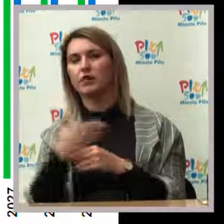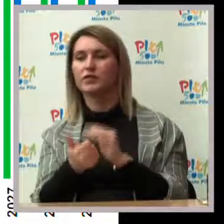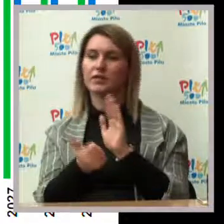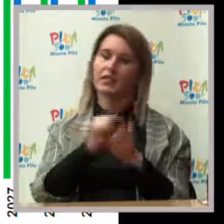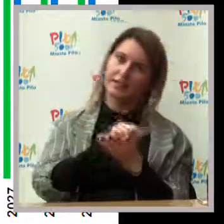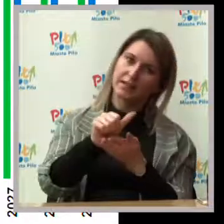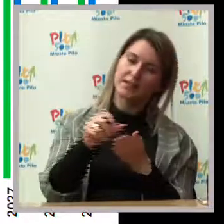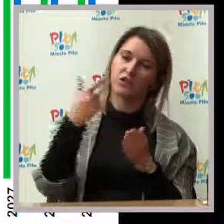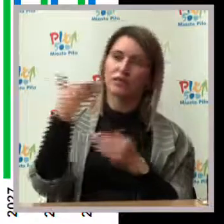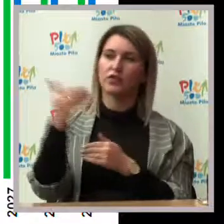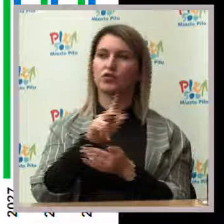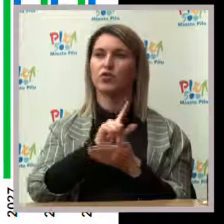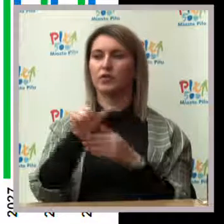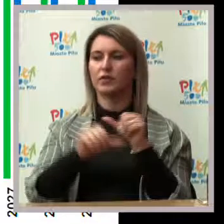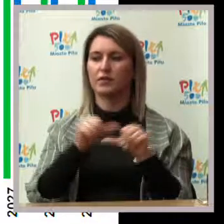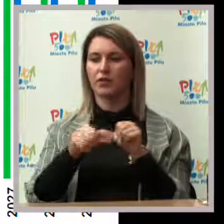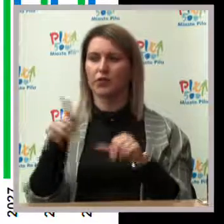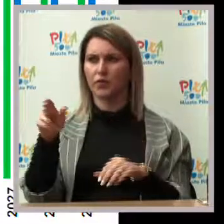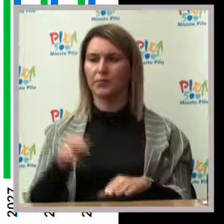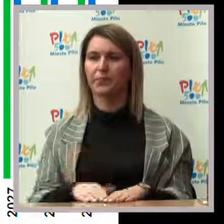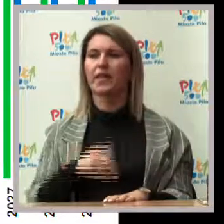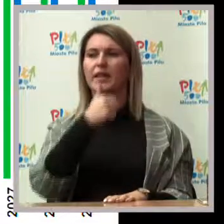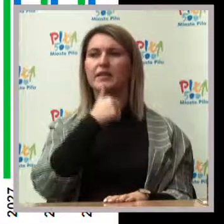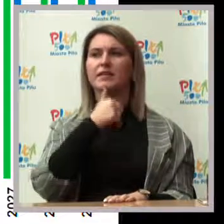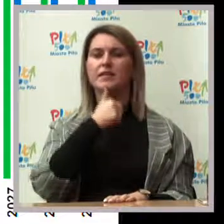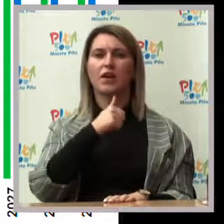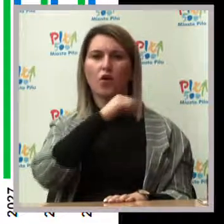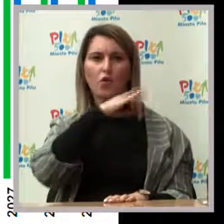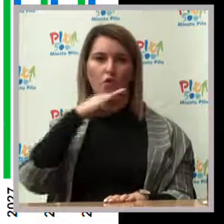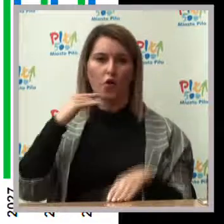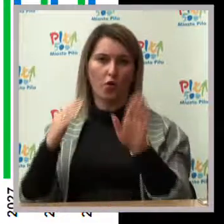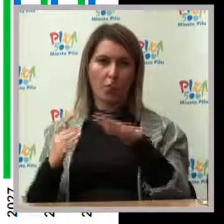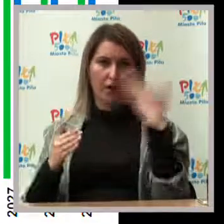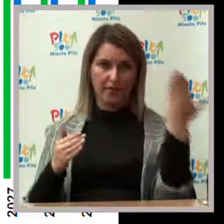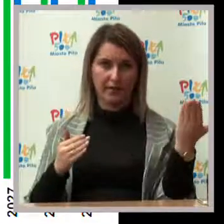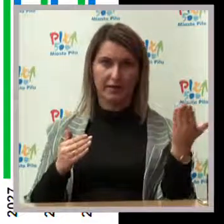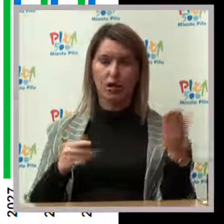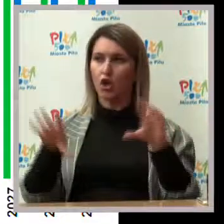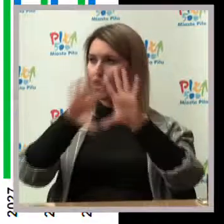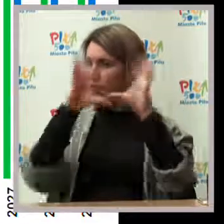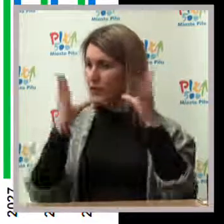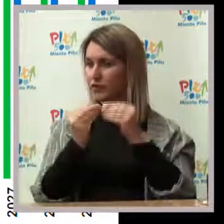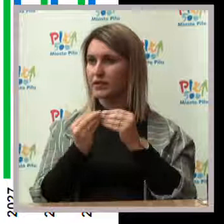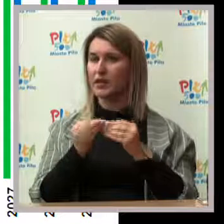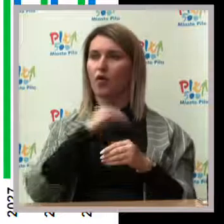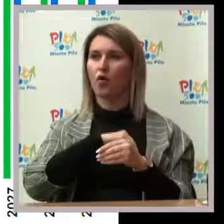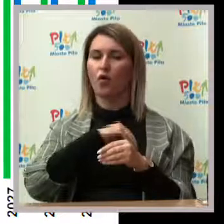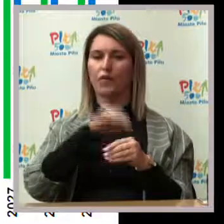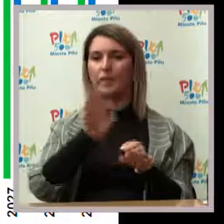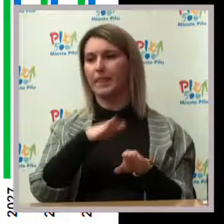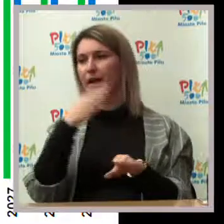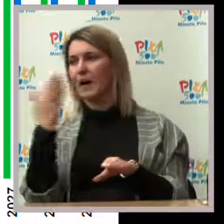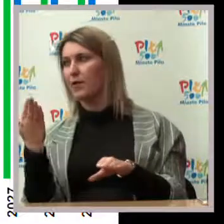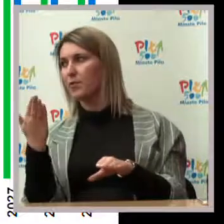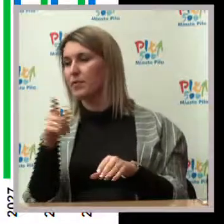2011-2012. Proszę państwa, ten zielony kolor tutaj niewidoczny po lewej stronie to dochody ogółem, natomiast po prawej stronie